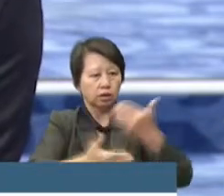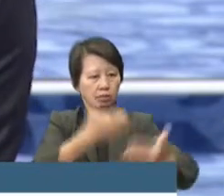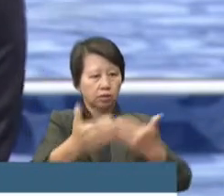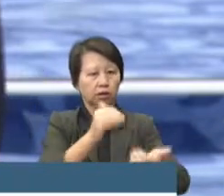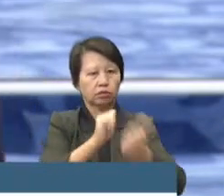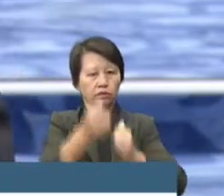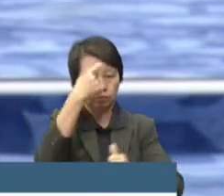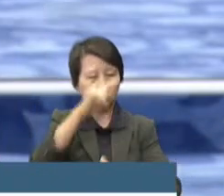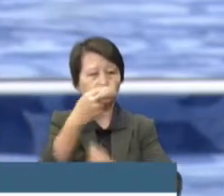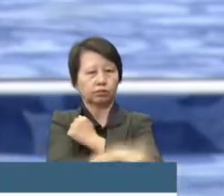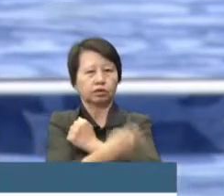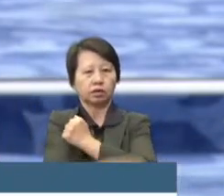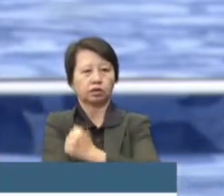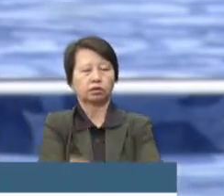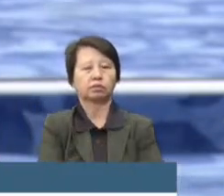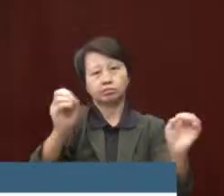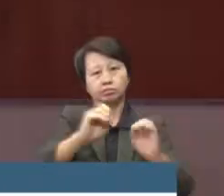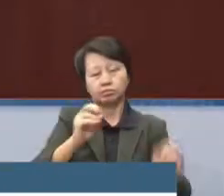sukan untuk